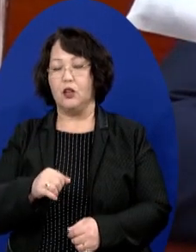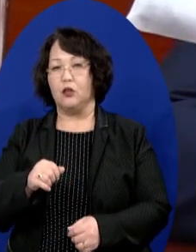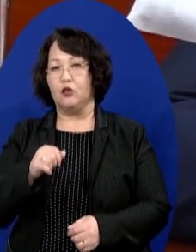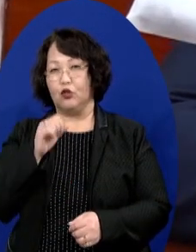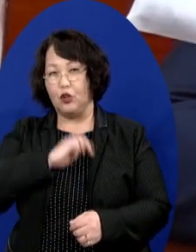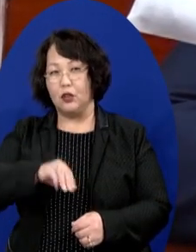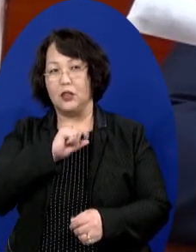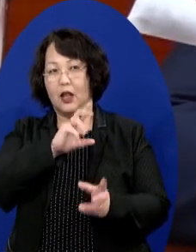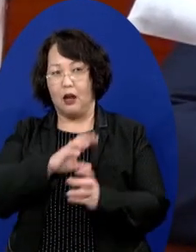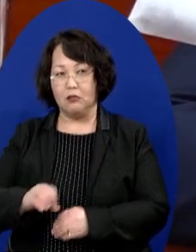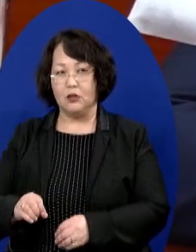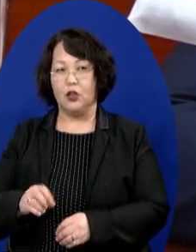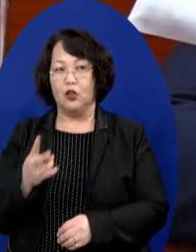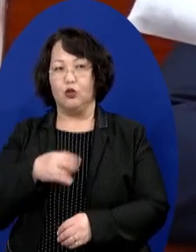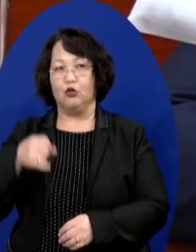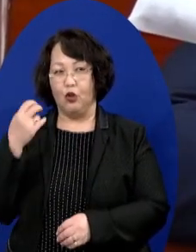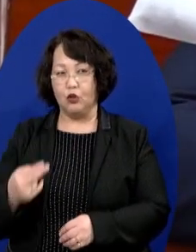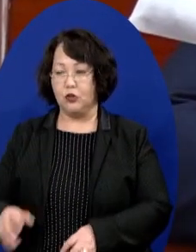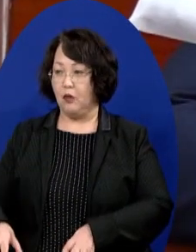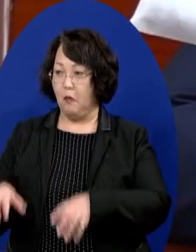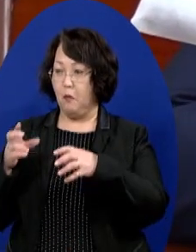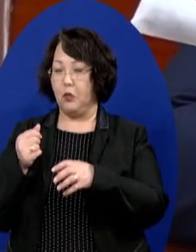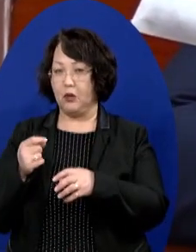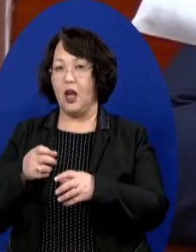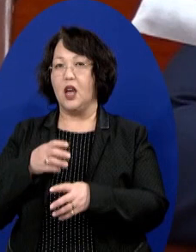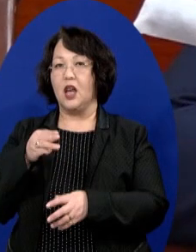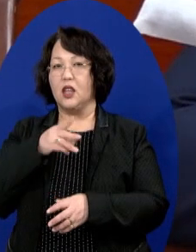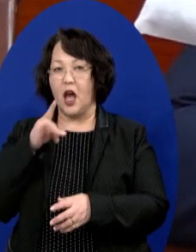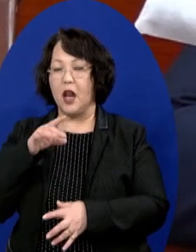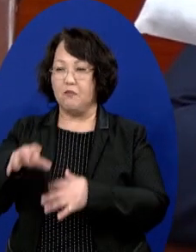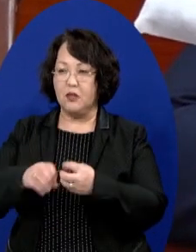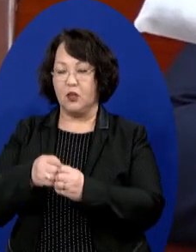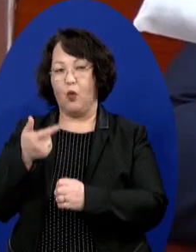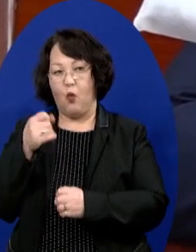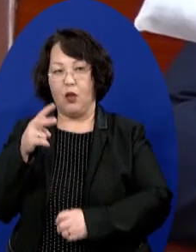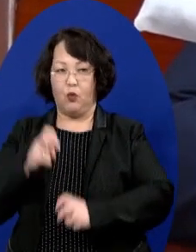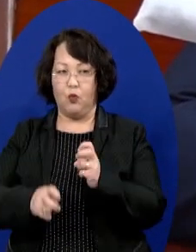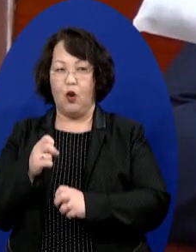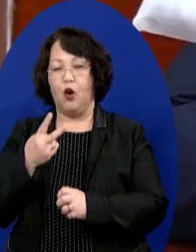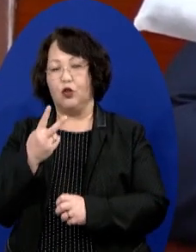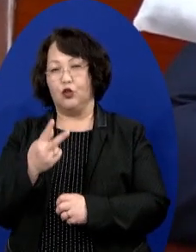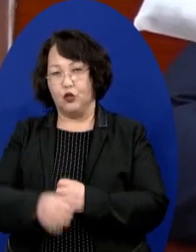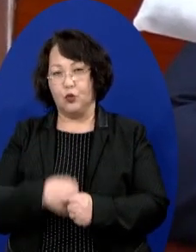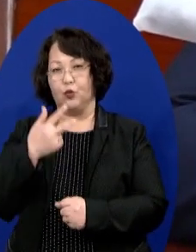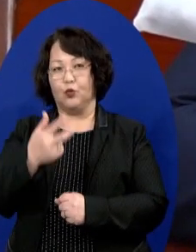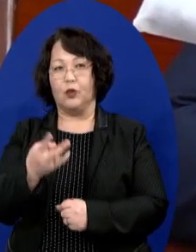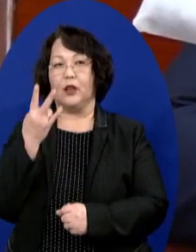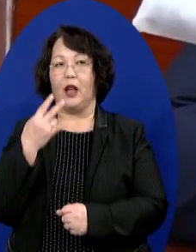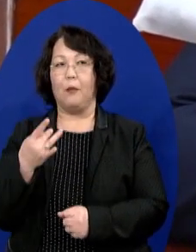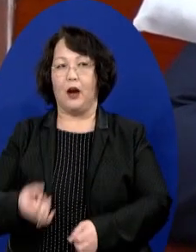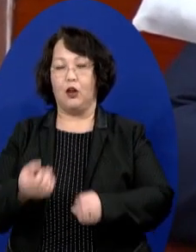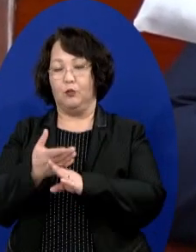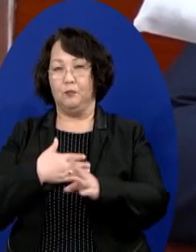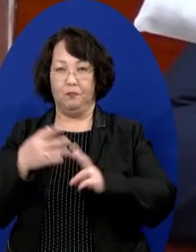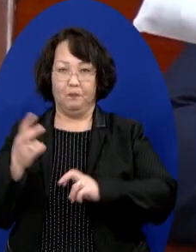чамаагүй одоо ингэж нөөцсөн будаагаа тэрэмдэл явчих. Одоо ер нь 2-3 сар ажиллаад намар урагстай золохын наан үйлдвэрүүд мэн яг